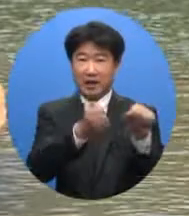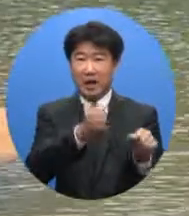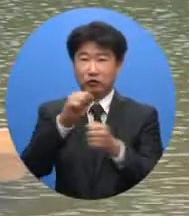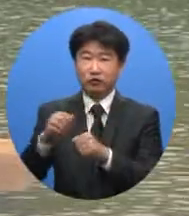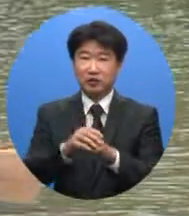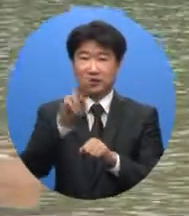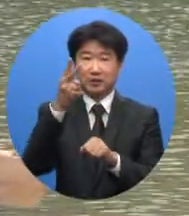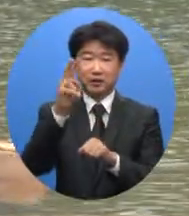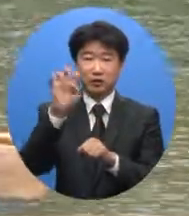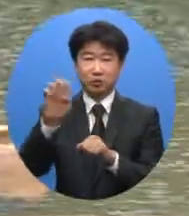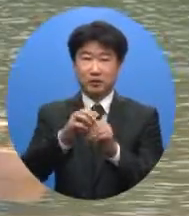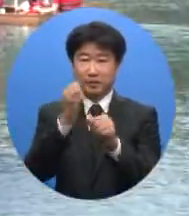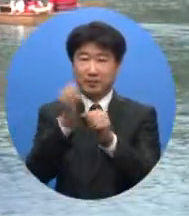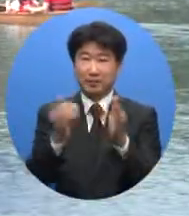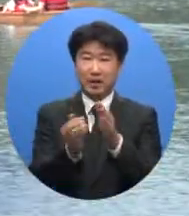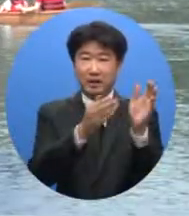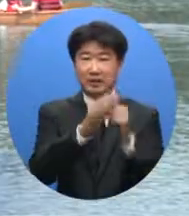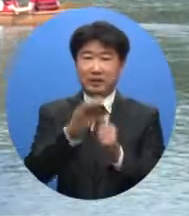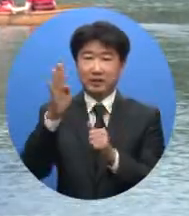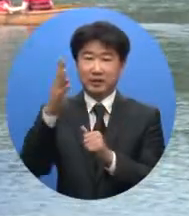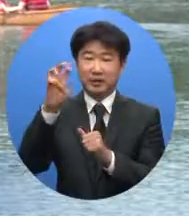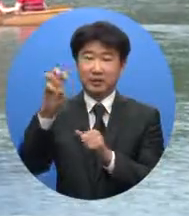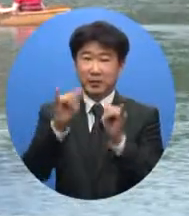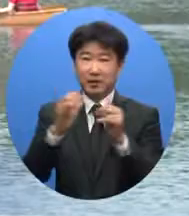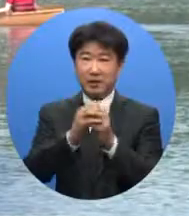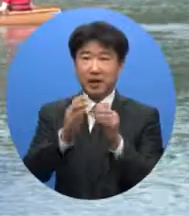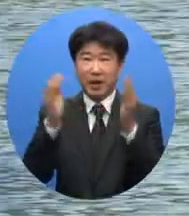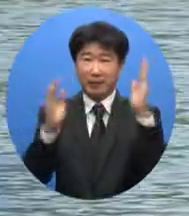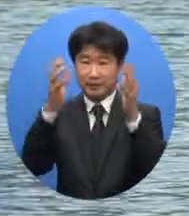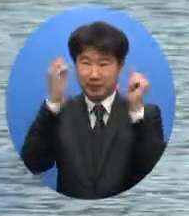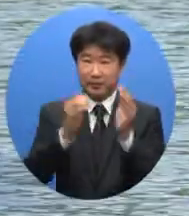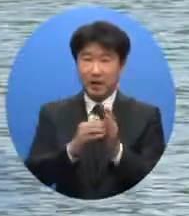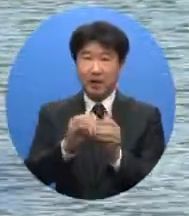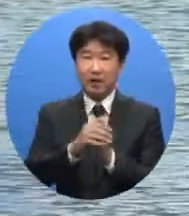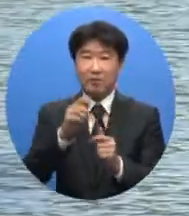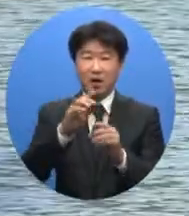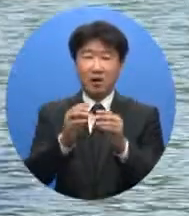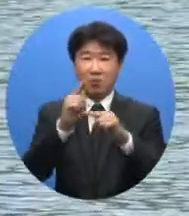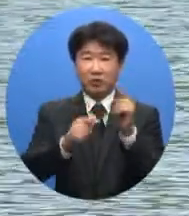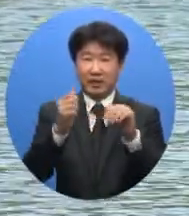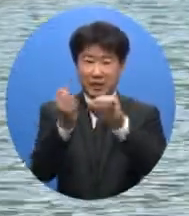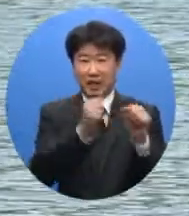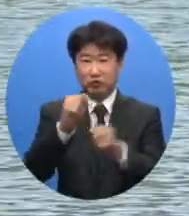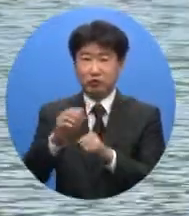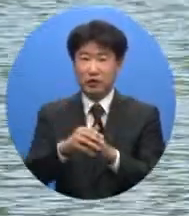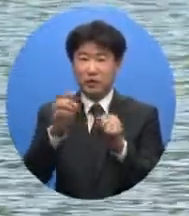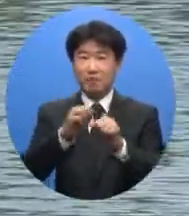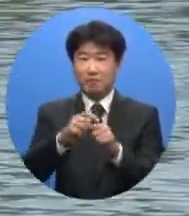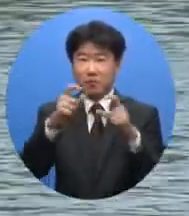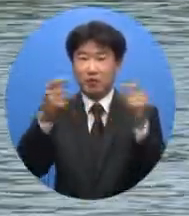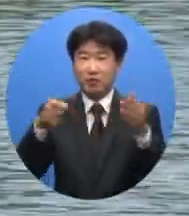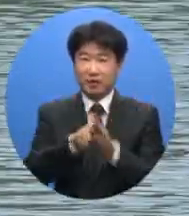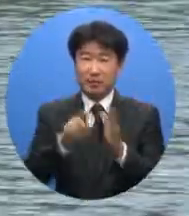제작하고 430여 명의 교육생을 배출하는 등 목재 카누인 저변 확대를 위해 힘써왔습니다. 현재는